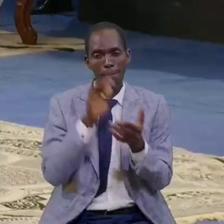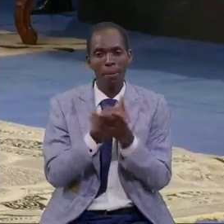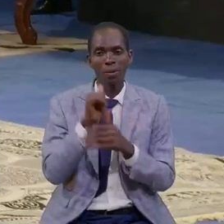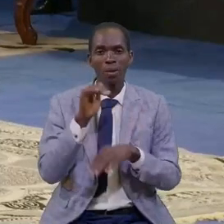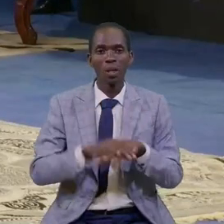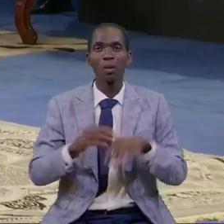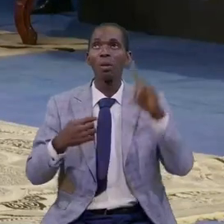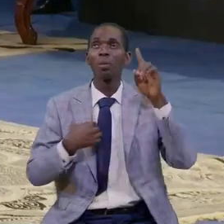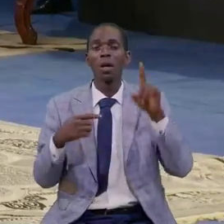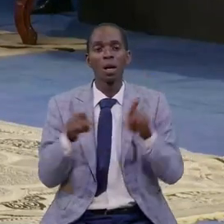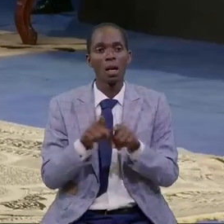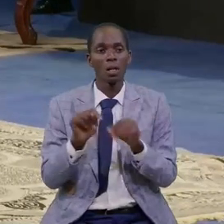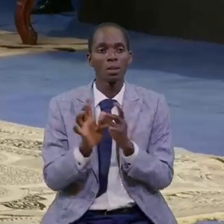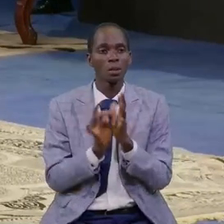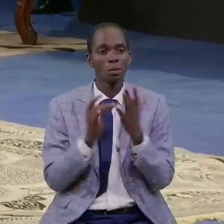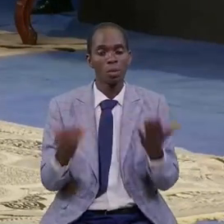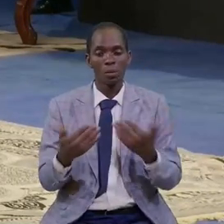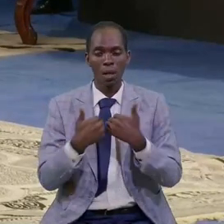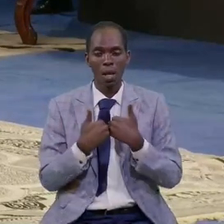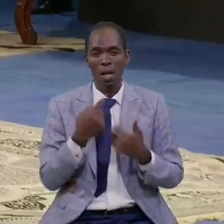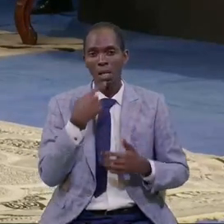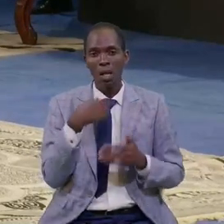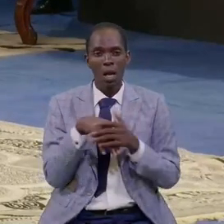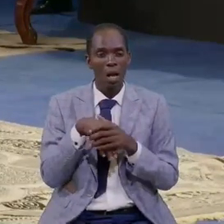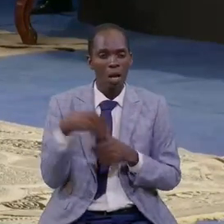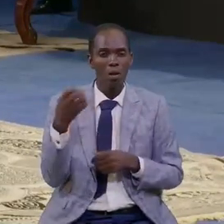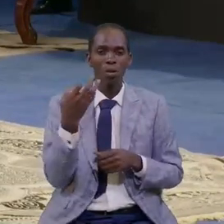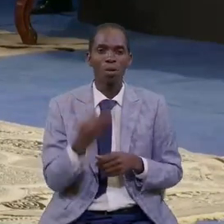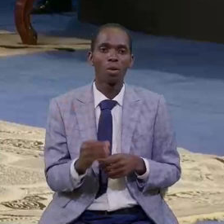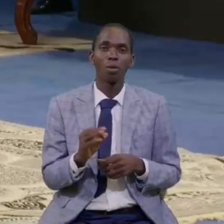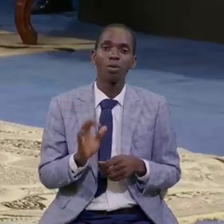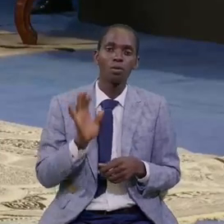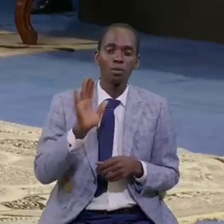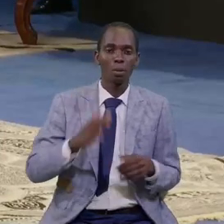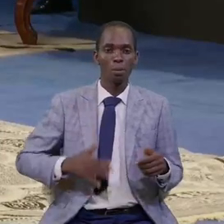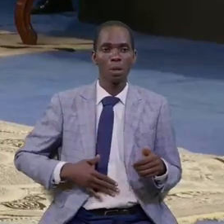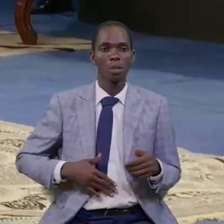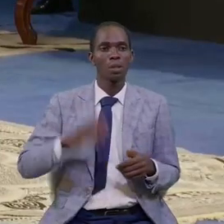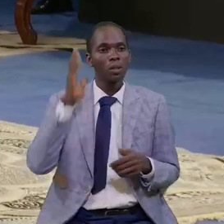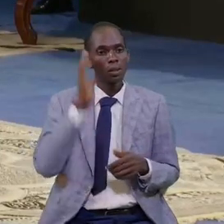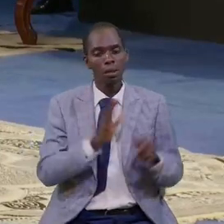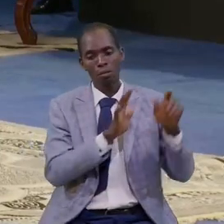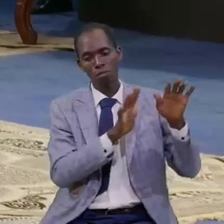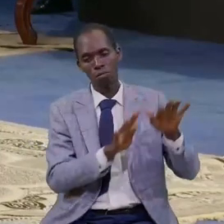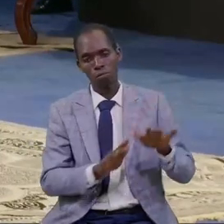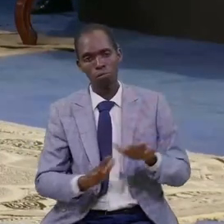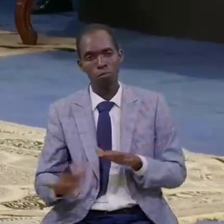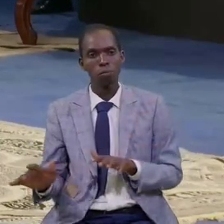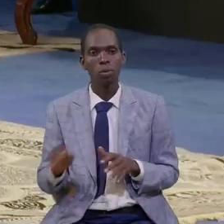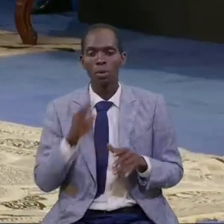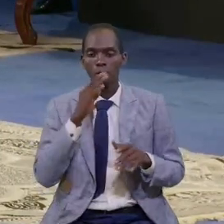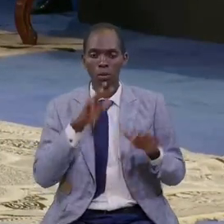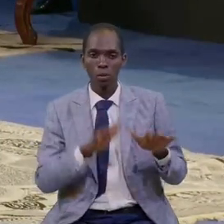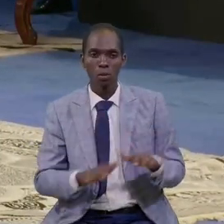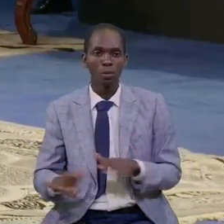moi comme dit éciture des fleuves d'eau viv couleront de son